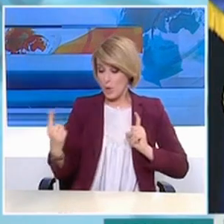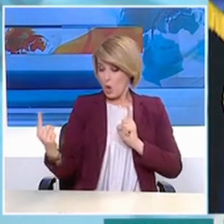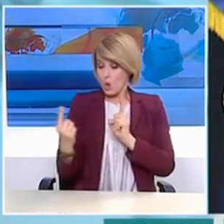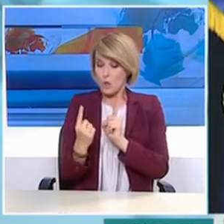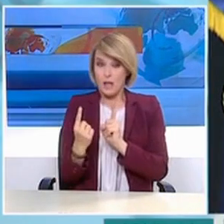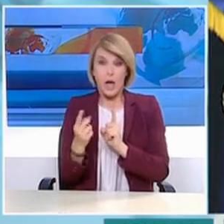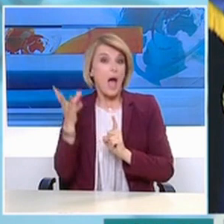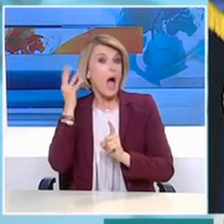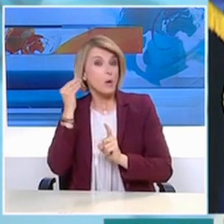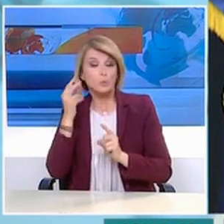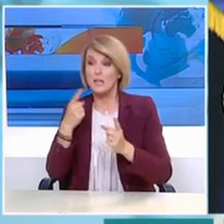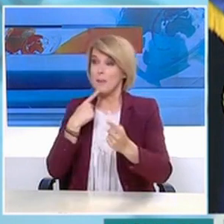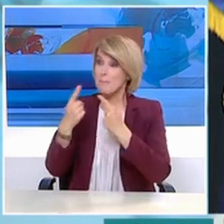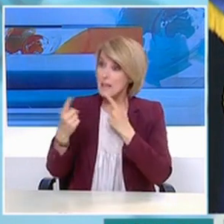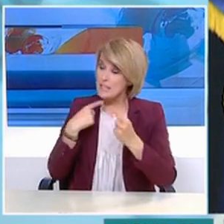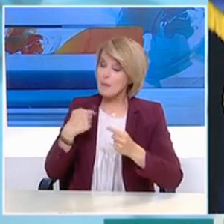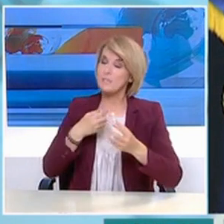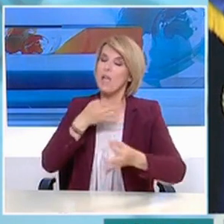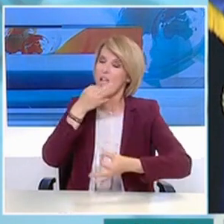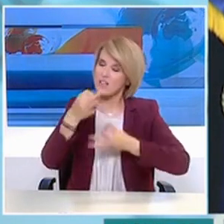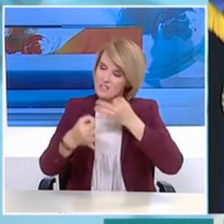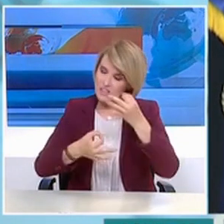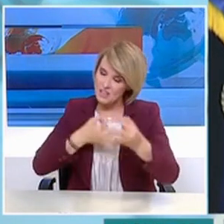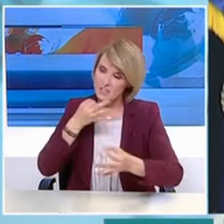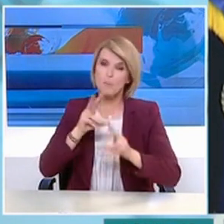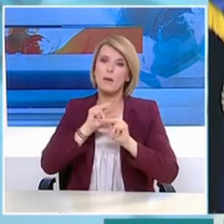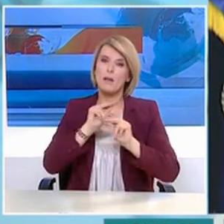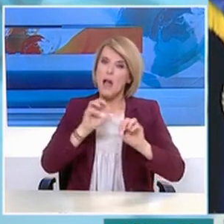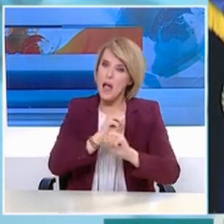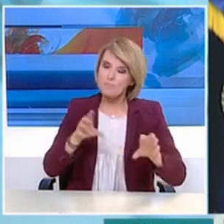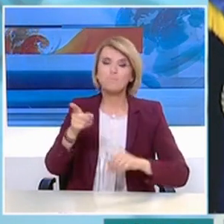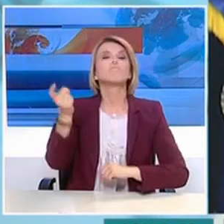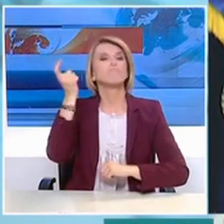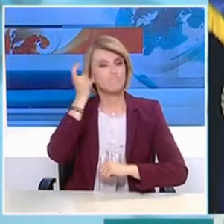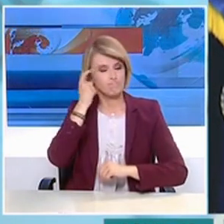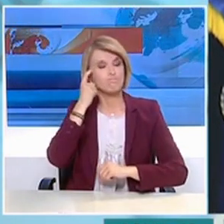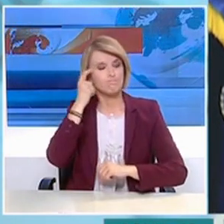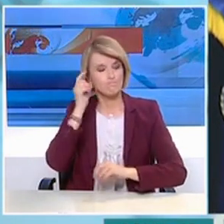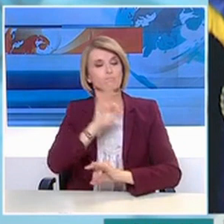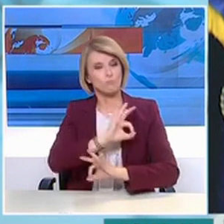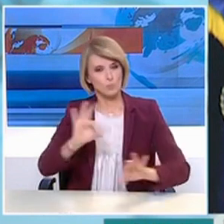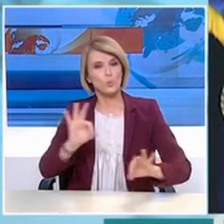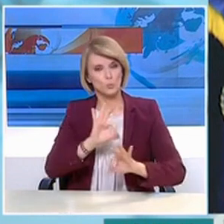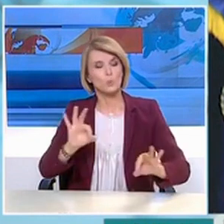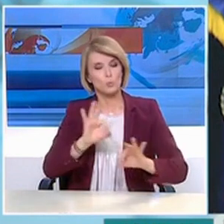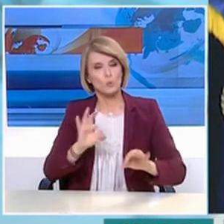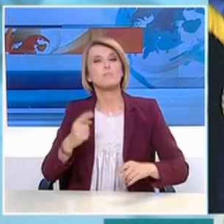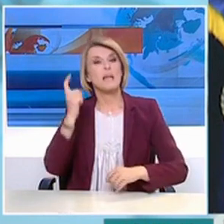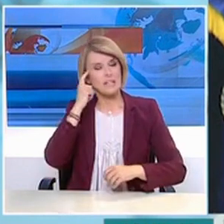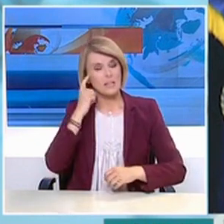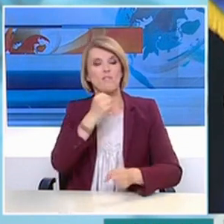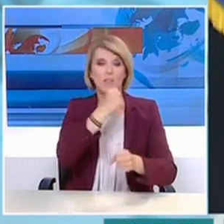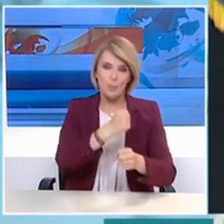Μας άκουσαν, τους εξηγήσαμε, μιλήσαμε μαζί τους, αντιλήφθηκαν γιατί πρέπει να